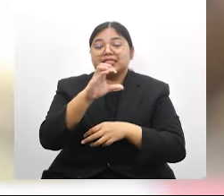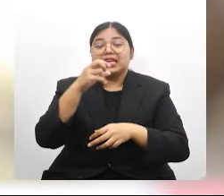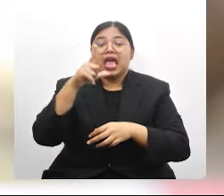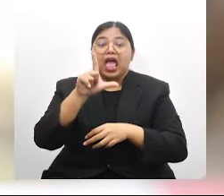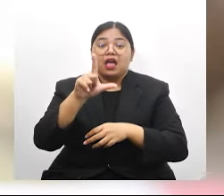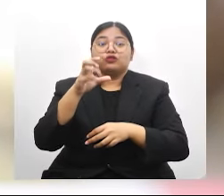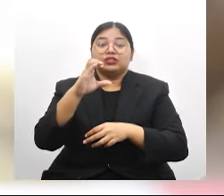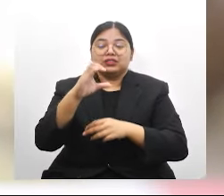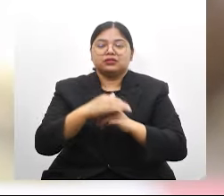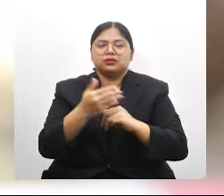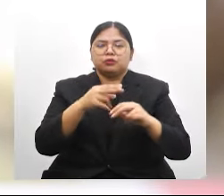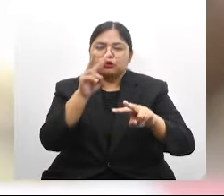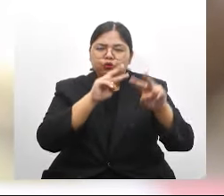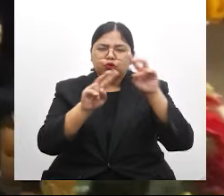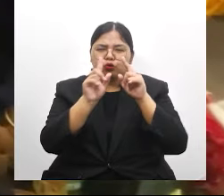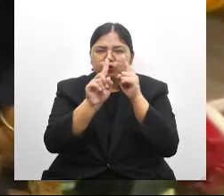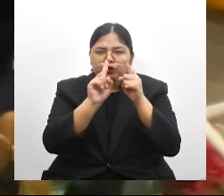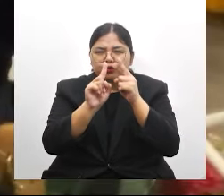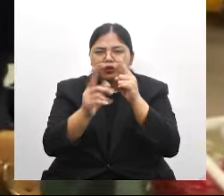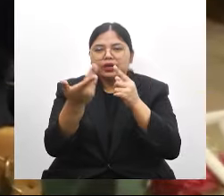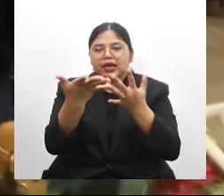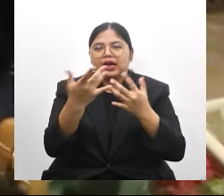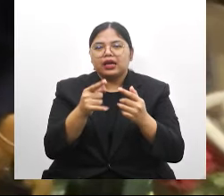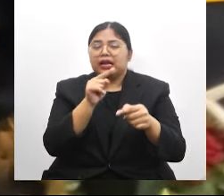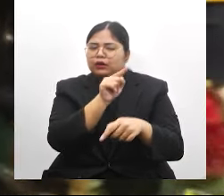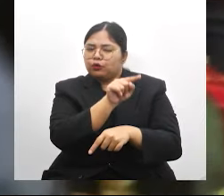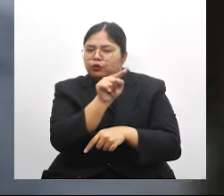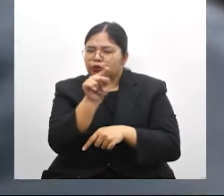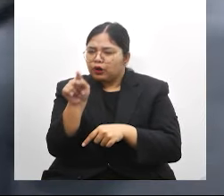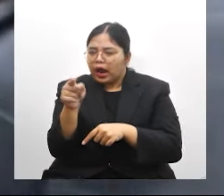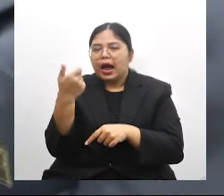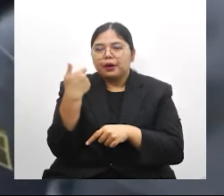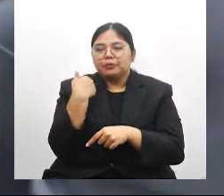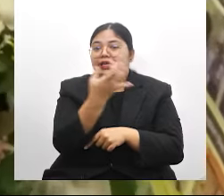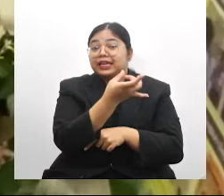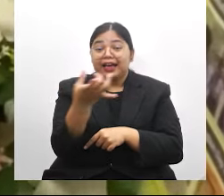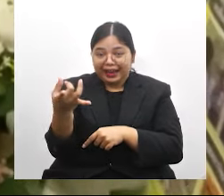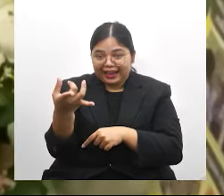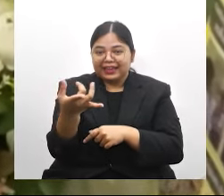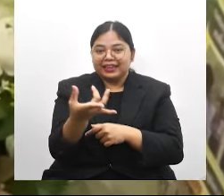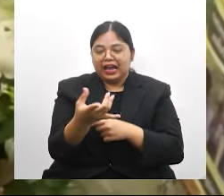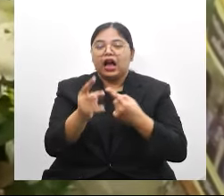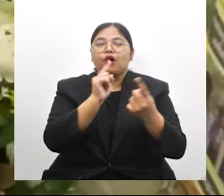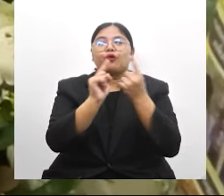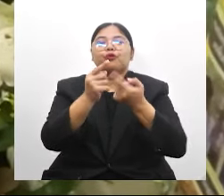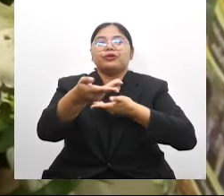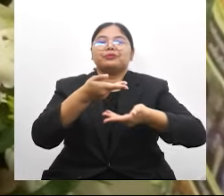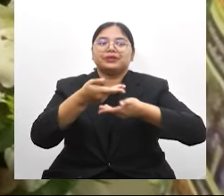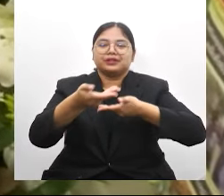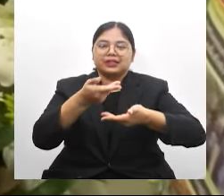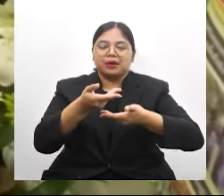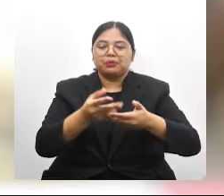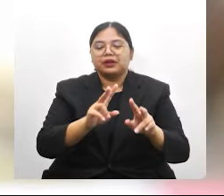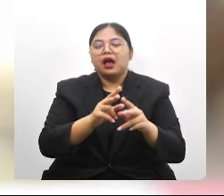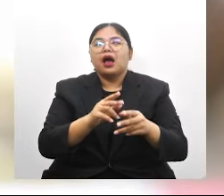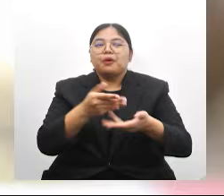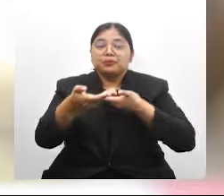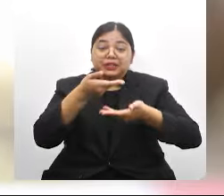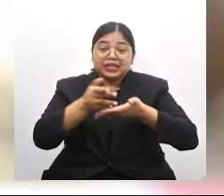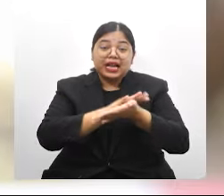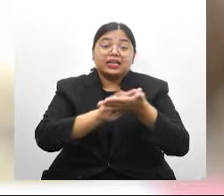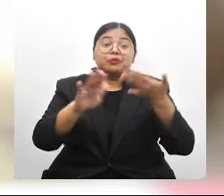ในการที่จะพูดคุยว่านวัตกรรมของท่านนี้ท่านนี้เป็นยังไงกันบ้างนะคะแล้วก็เอ่อหลังจากที่ผ่านการพิจารณากันเรียบร้อยแล้ว